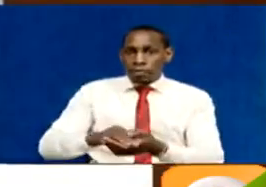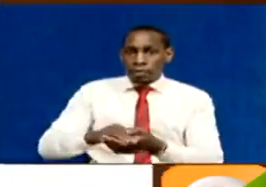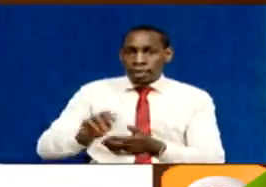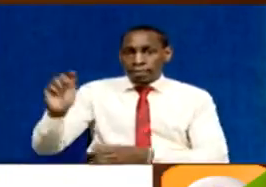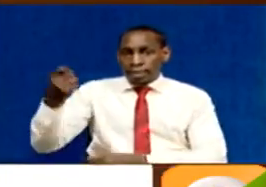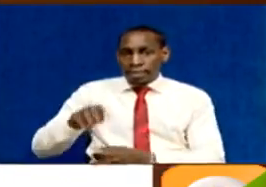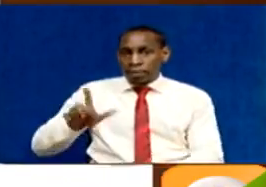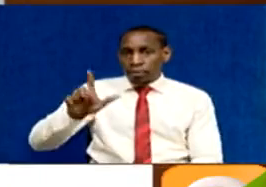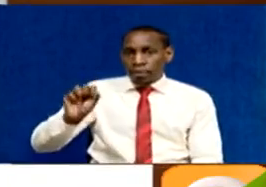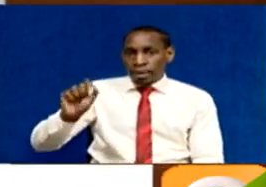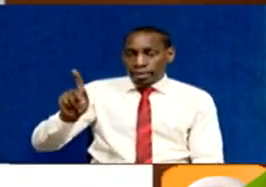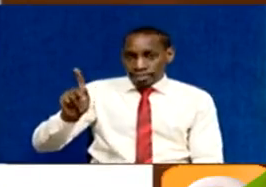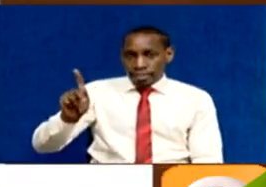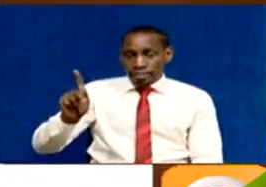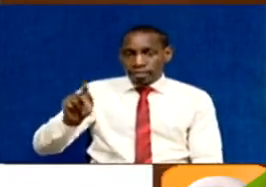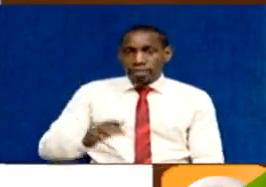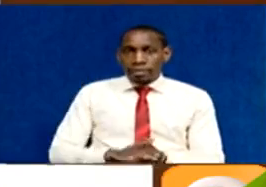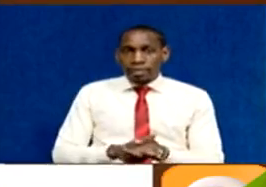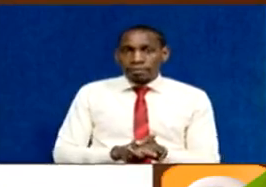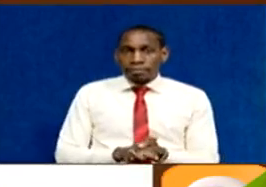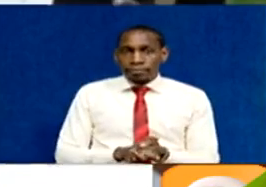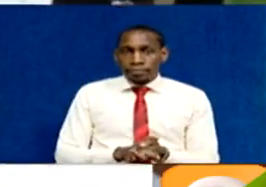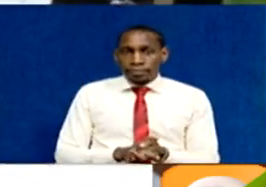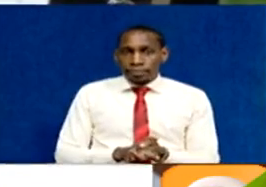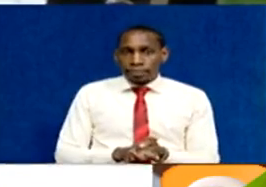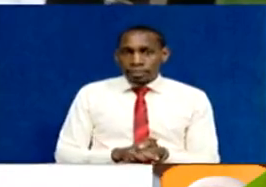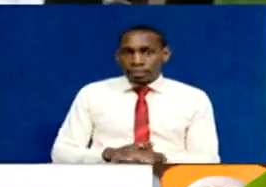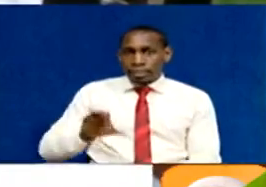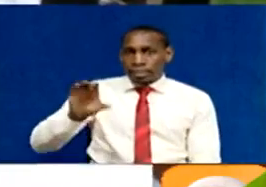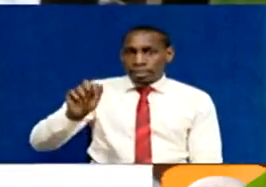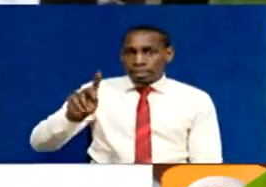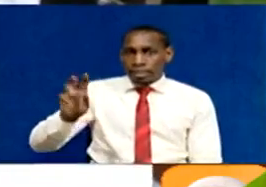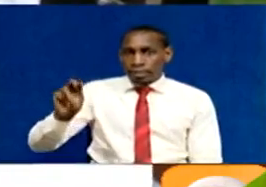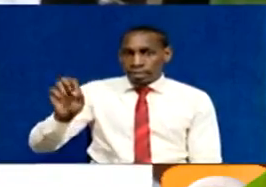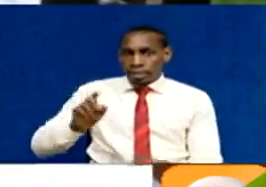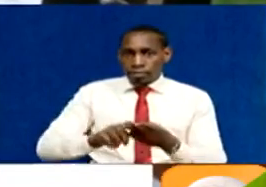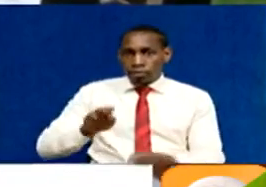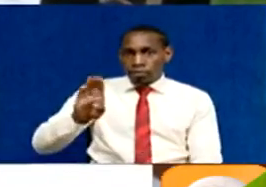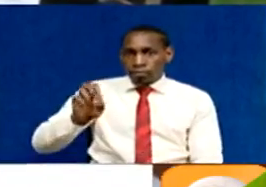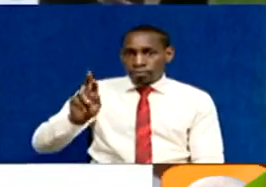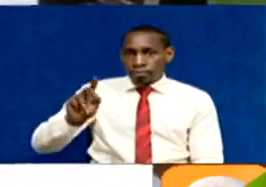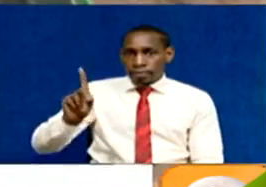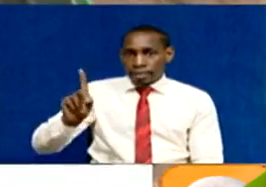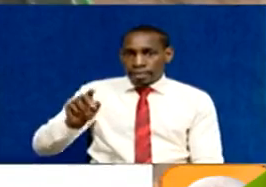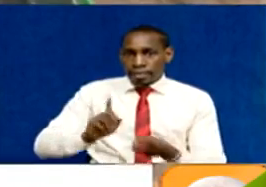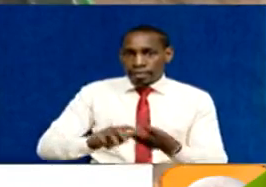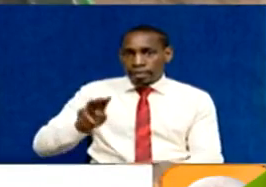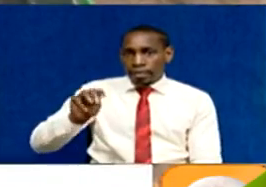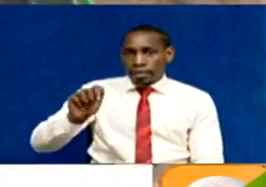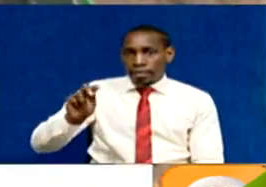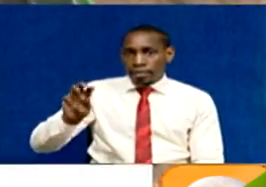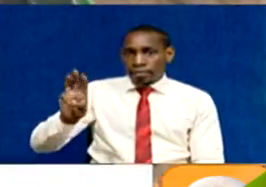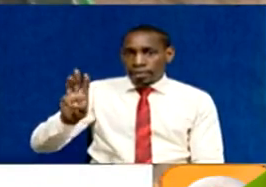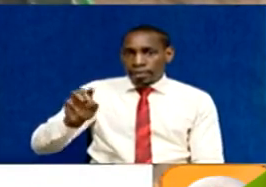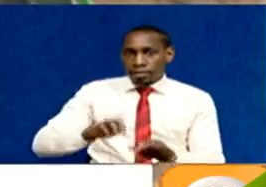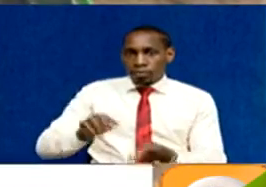kama rais ni mwanakamati wa baraza la chama hicho, Caroline Kamende, Bernard Ngetich, Matthew Nyaramba,